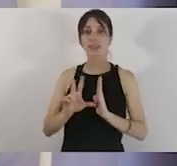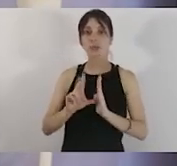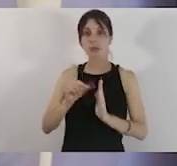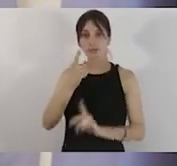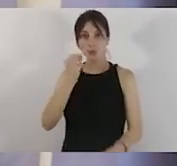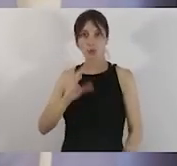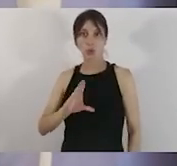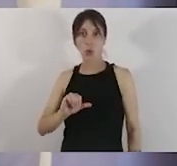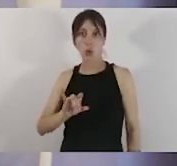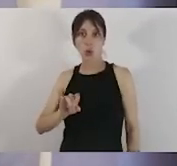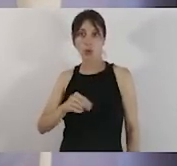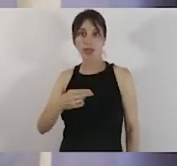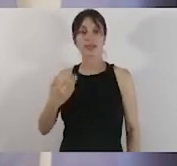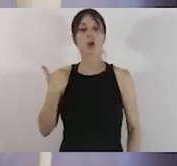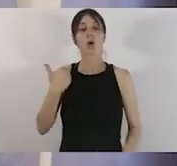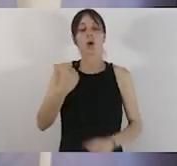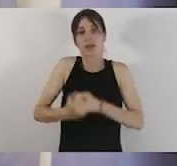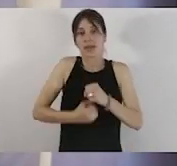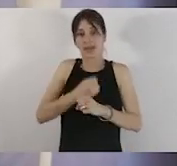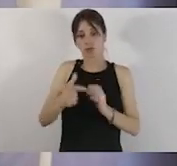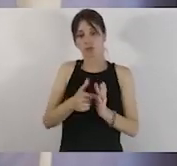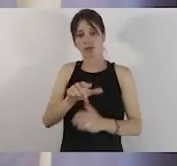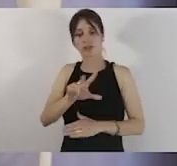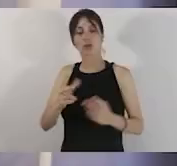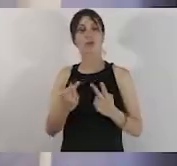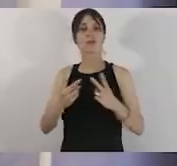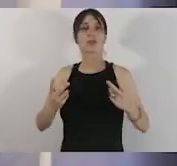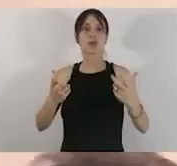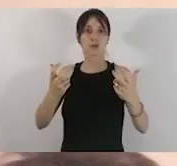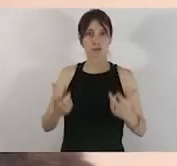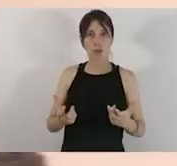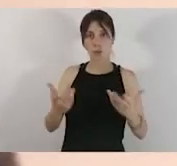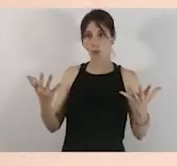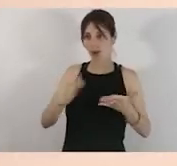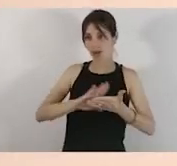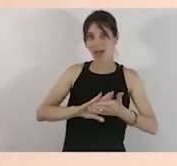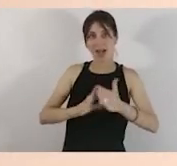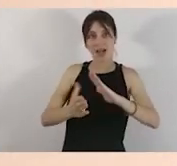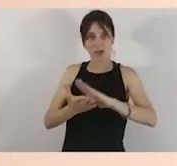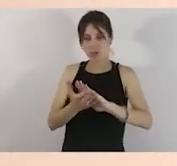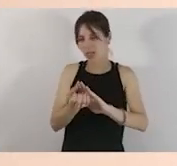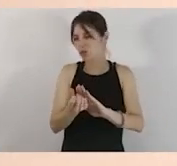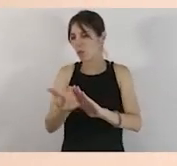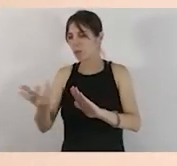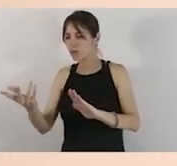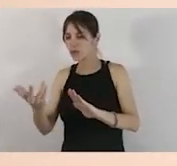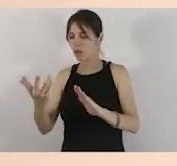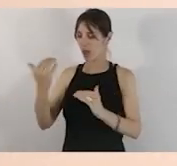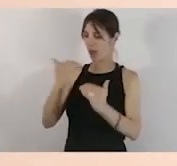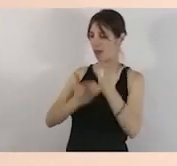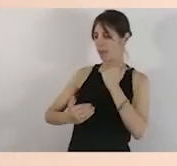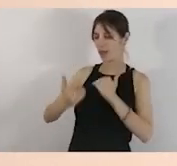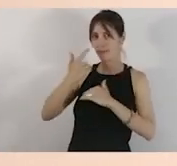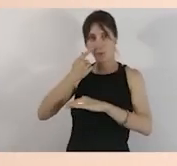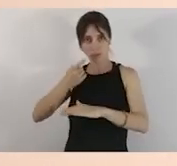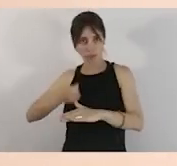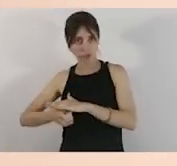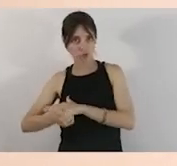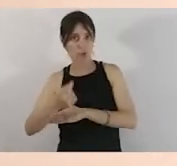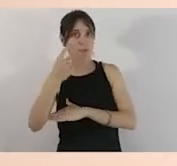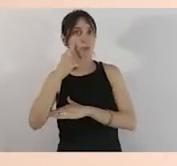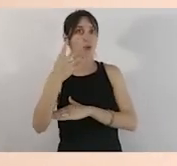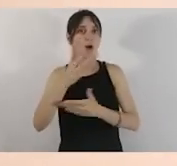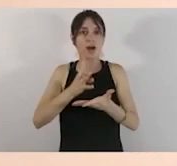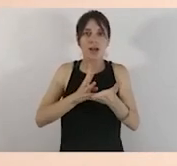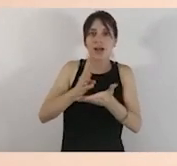toujours moi. Donc on vous sait, en 2023, la ville souhaite soutenir des associations qui l'ont sollicité pour l'octroi de subventions afin de réaliser des